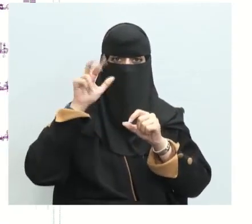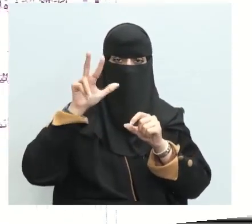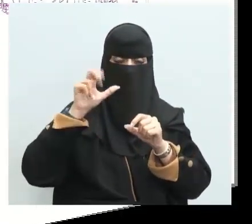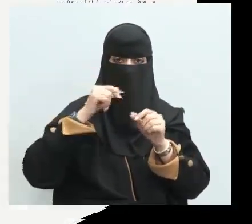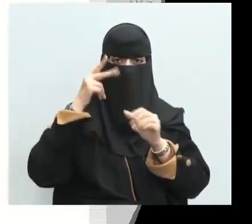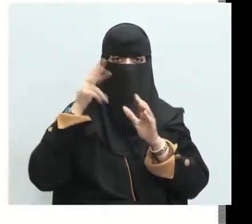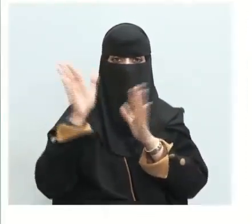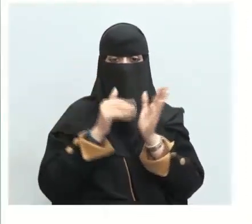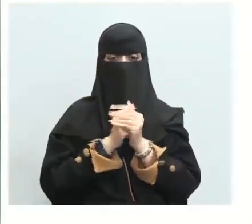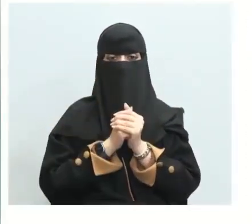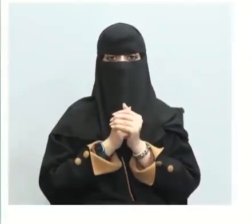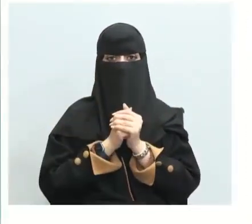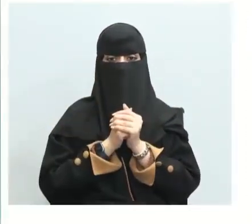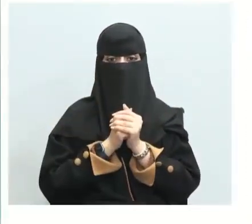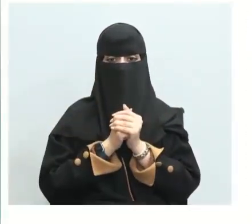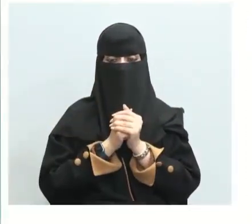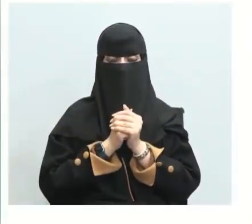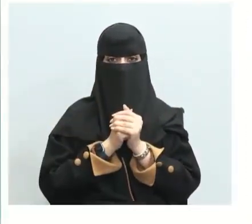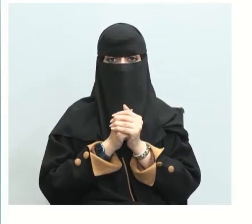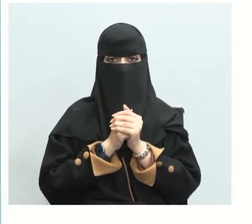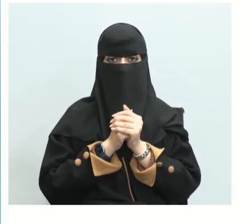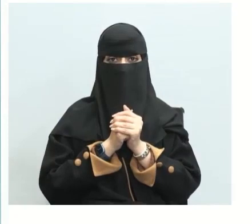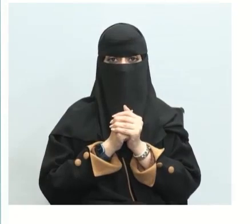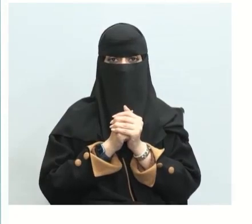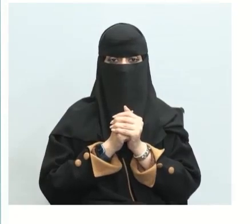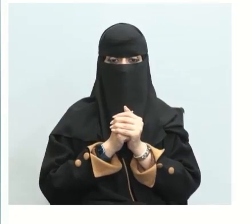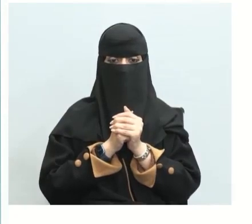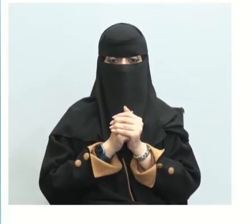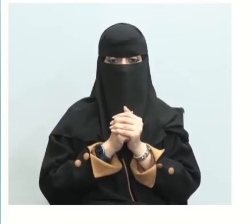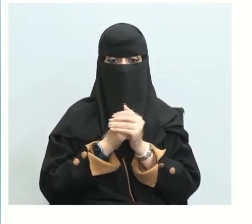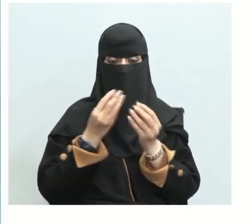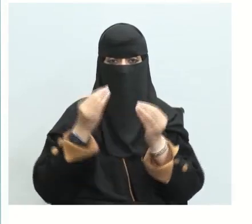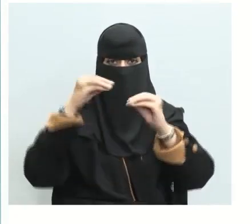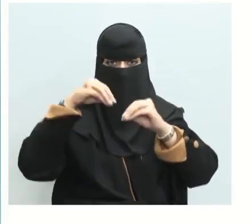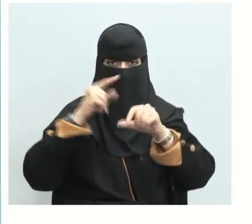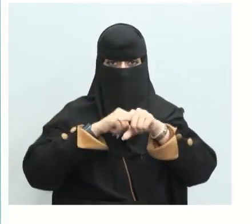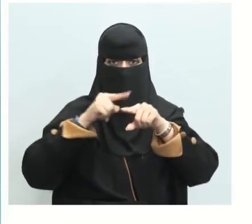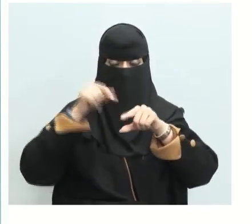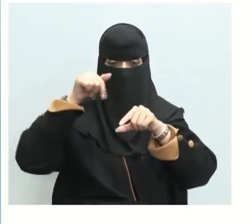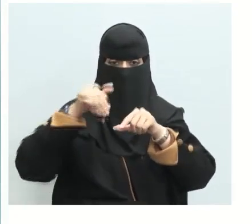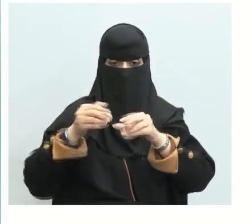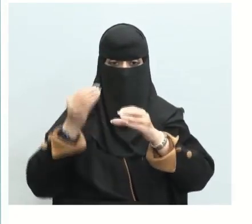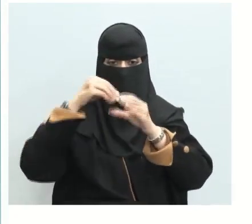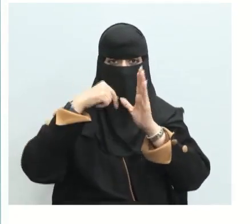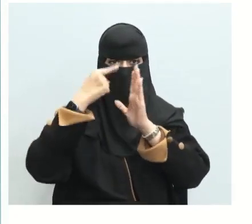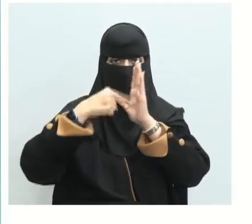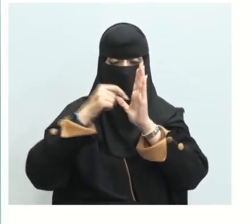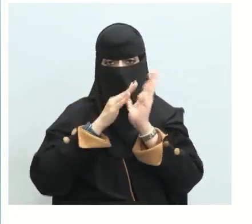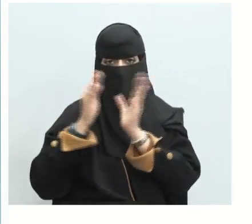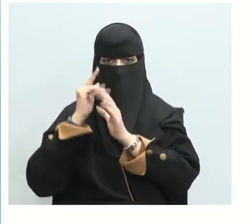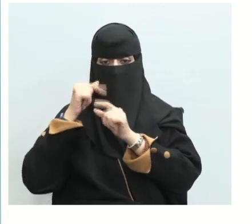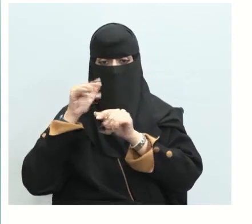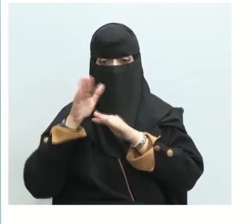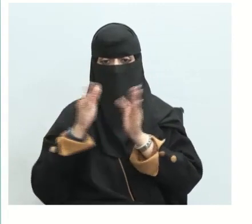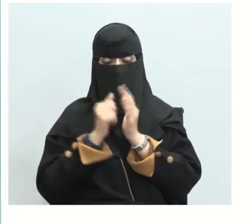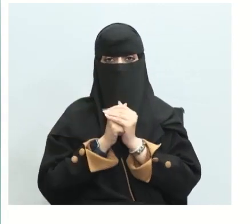على استعلام الوسائط. تقويم ختامي، أضف إلى المقطع البرمجي HTML